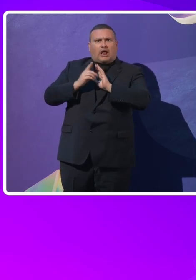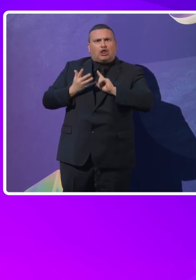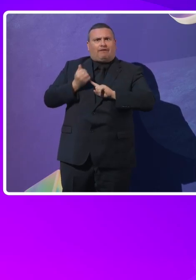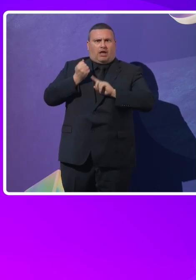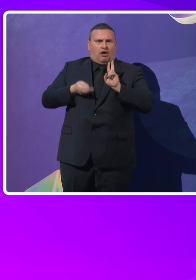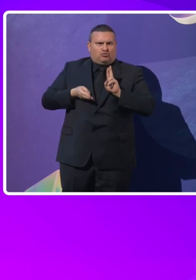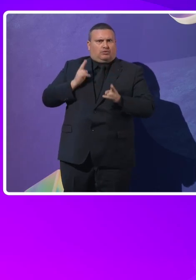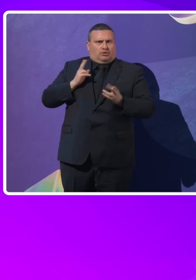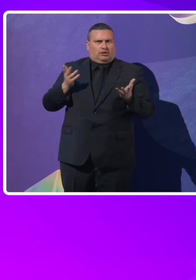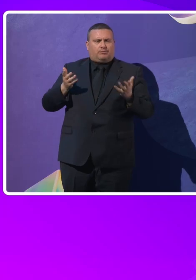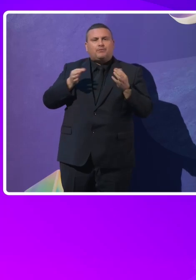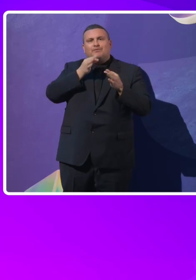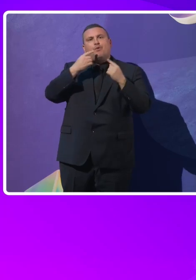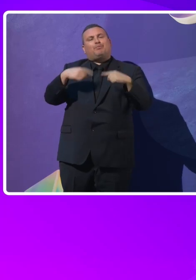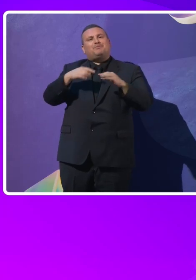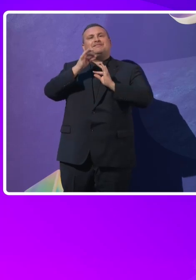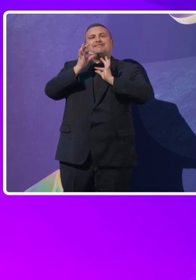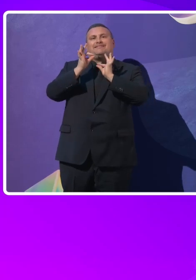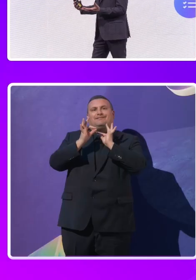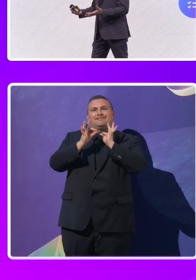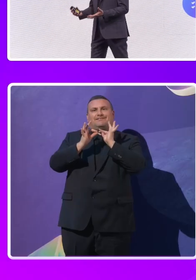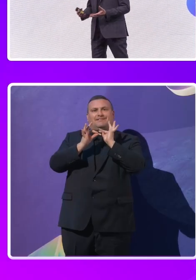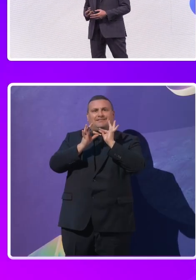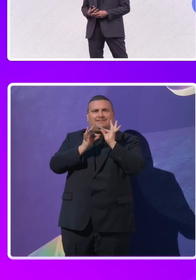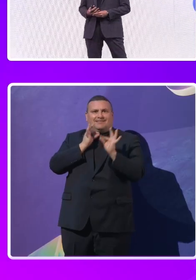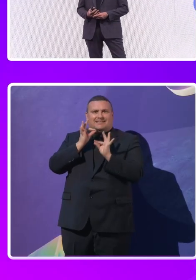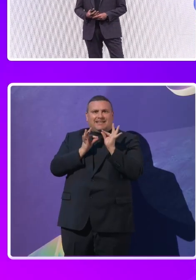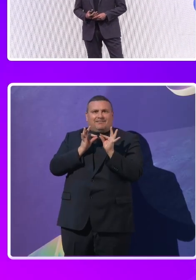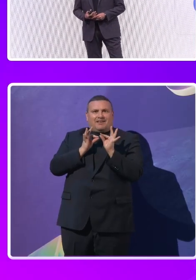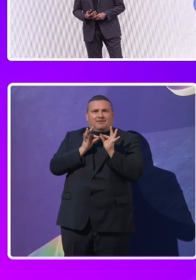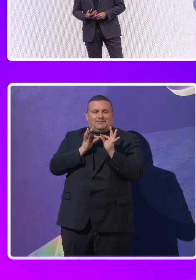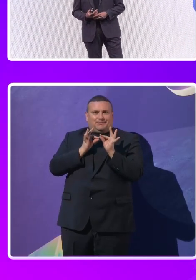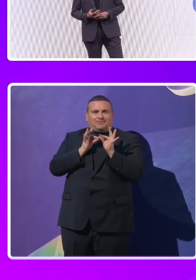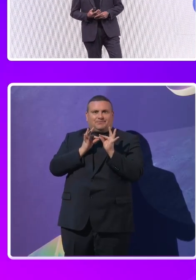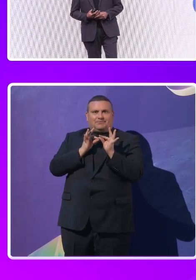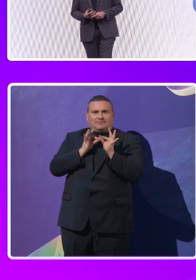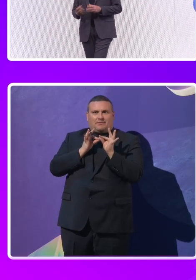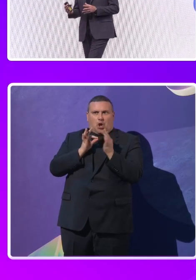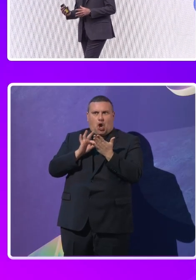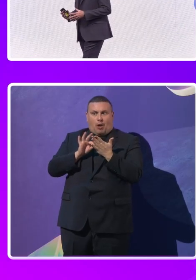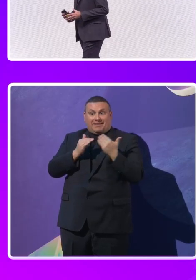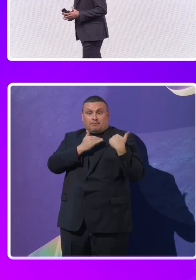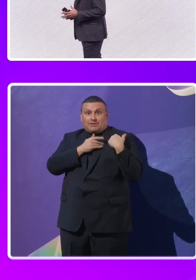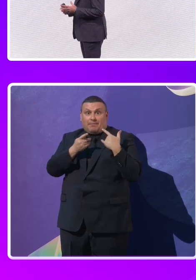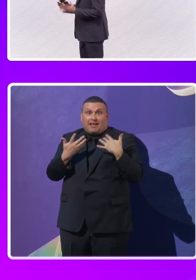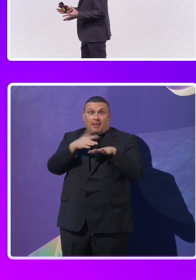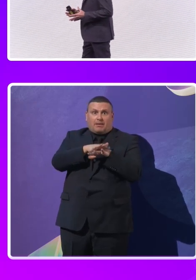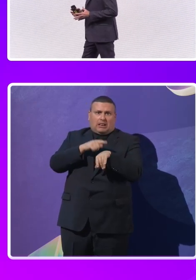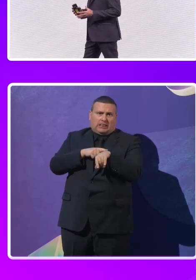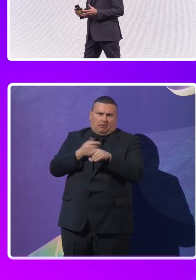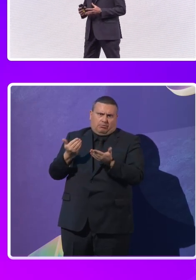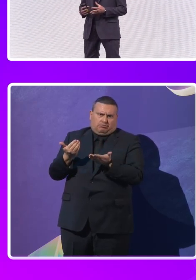significa anche ridurre il tempo necessario per implementare determinati Task Io penso che